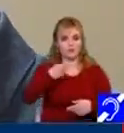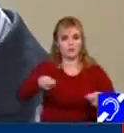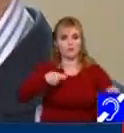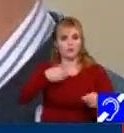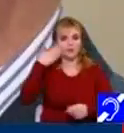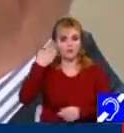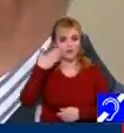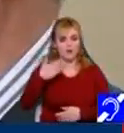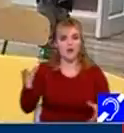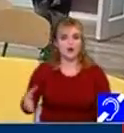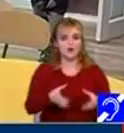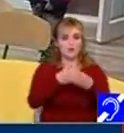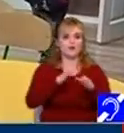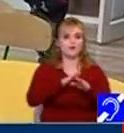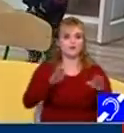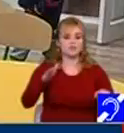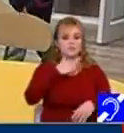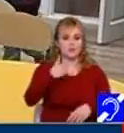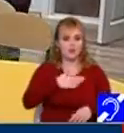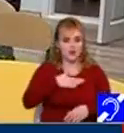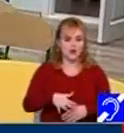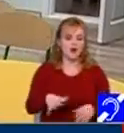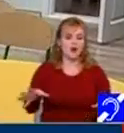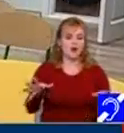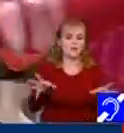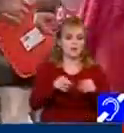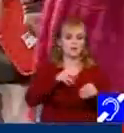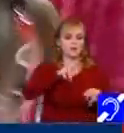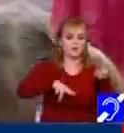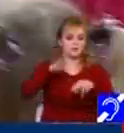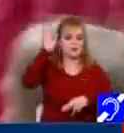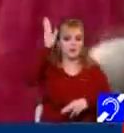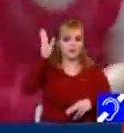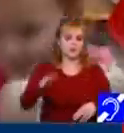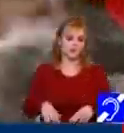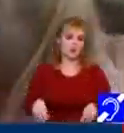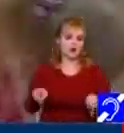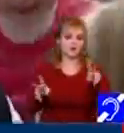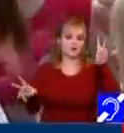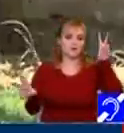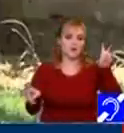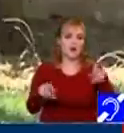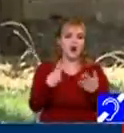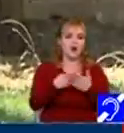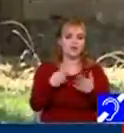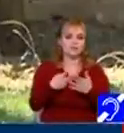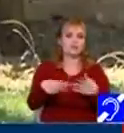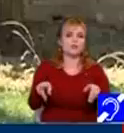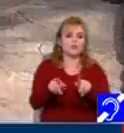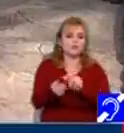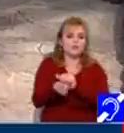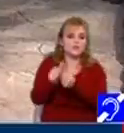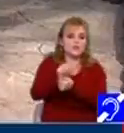guvernului român. Campania Grădinița mea împreună construim viitorul a arătat cum s-au schimbat radical instituțiile de